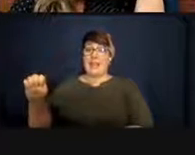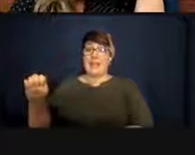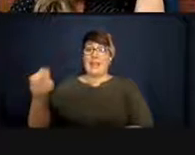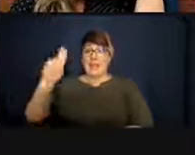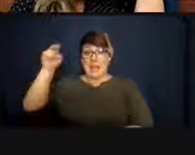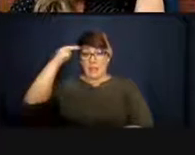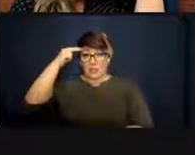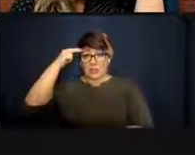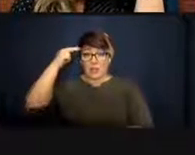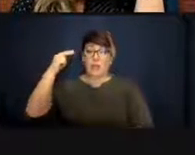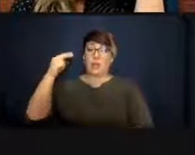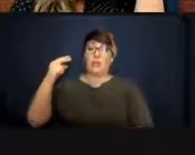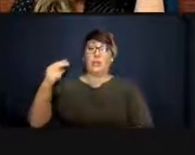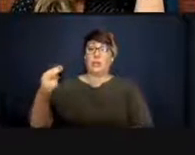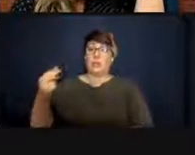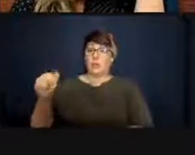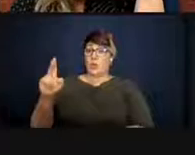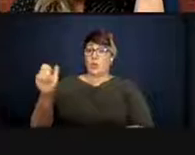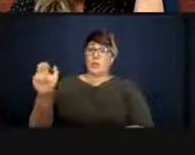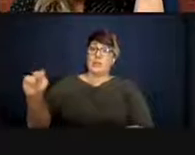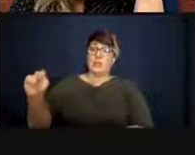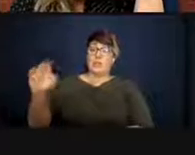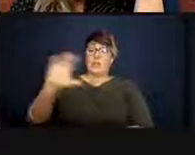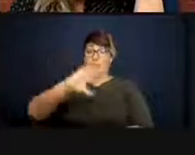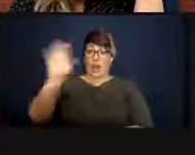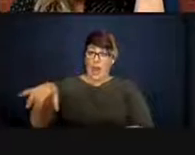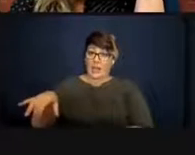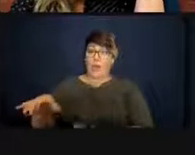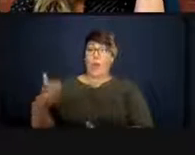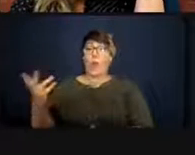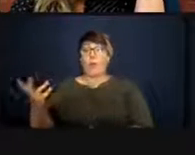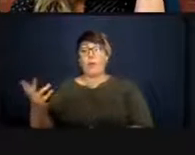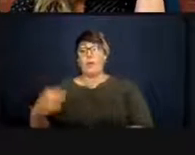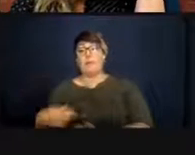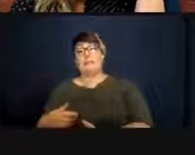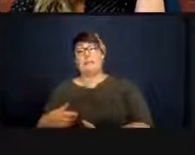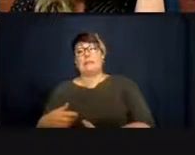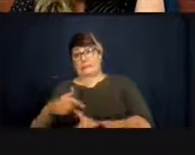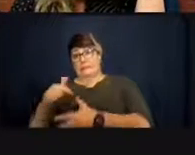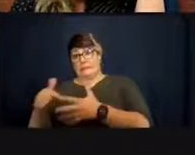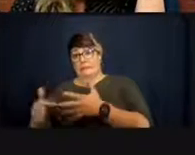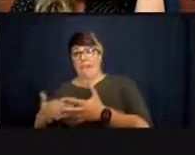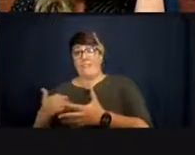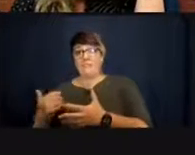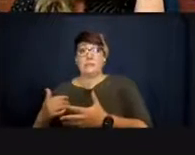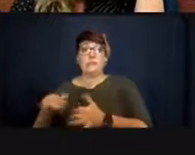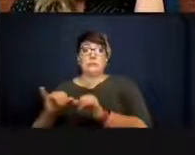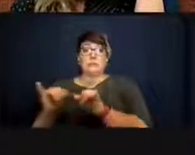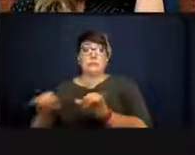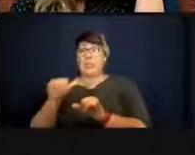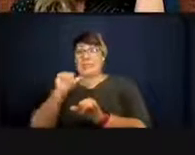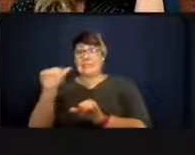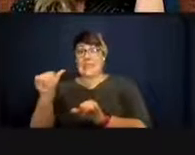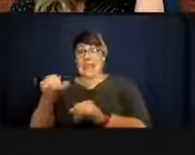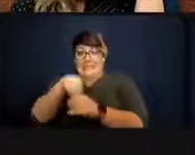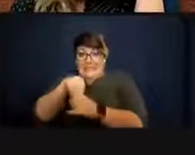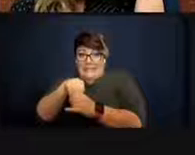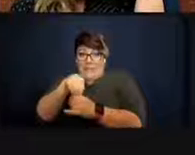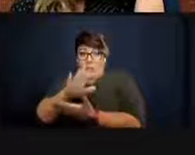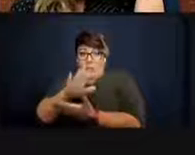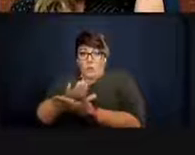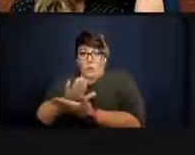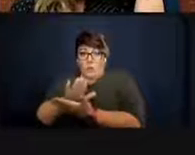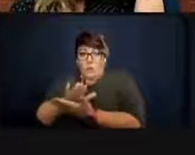ميامي، شيكاغو، هيوستن، وهذا فقط. وبالتالي هناك بعض